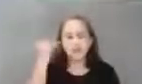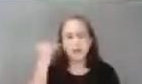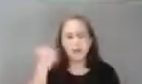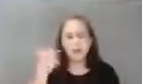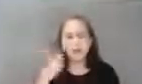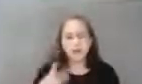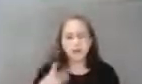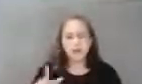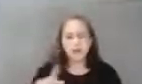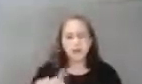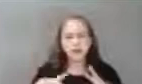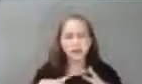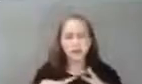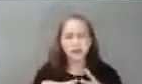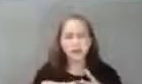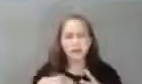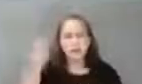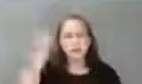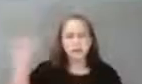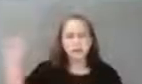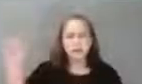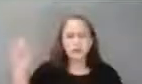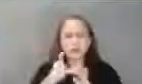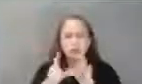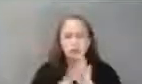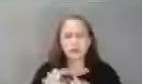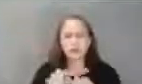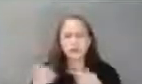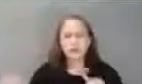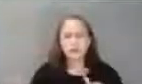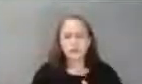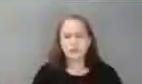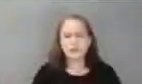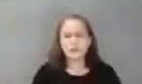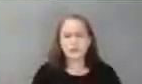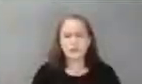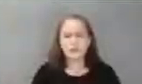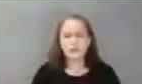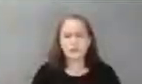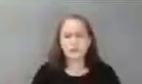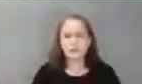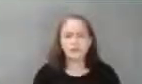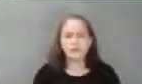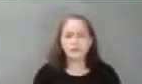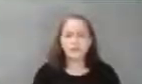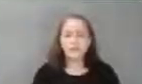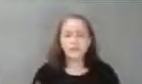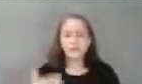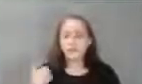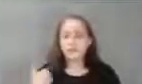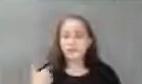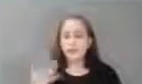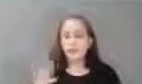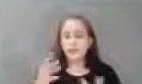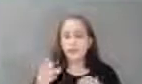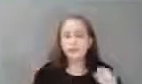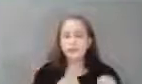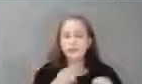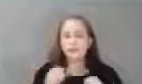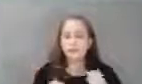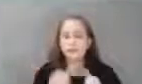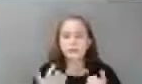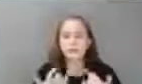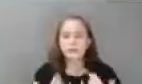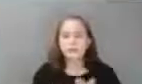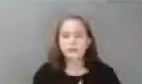nangangakong hindi magkakaroon na aksidente. Ay nangangakong hindi magkakaroon na aksidente. Sa mga bike lanes dito sa Eliptical Road. Sa mga bike